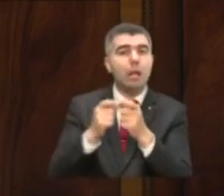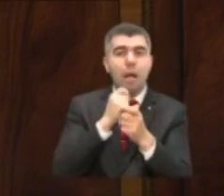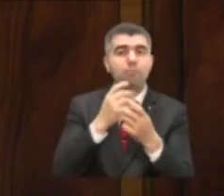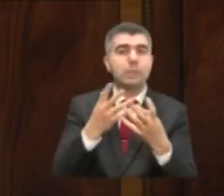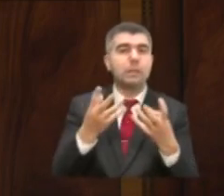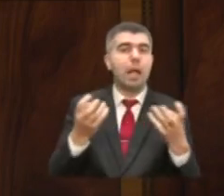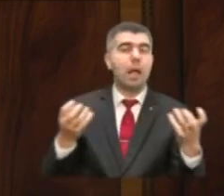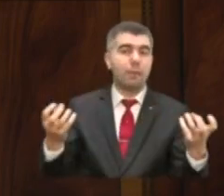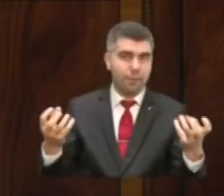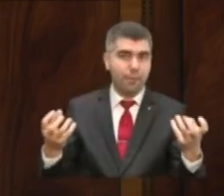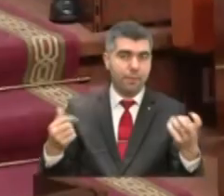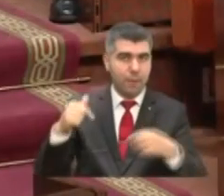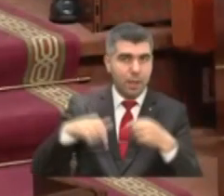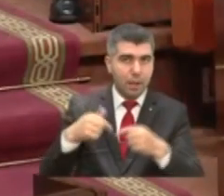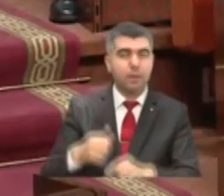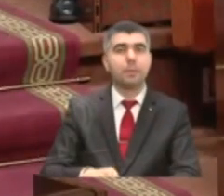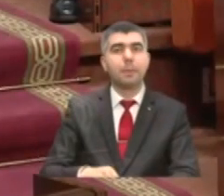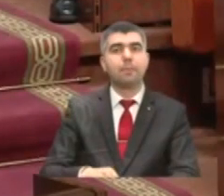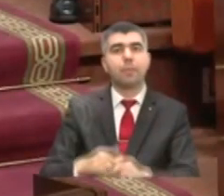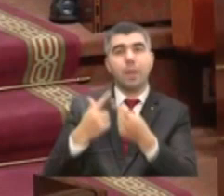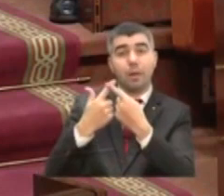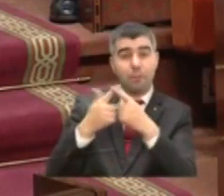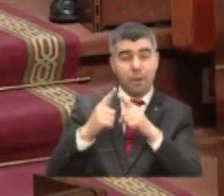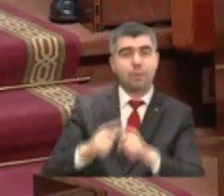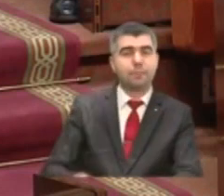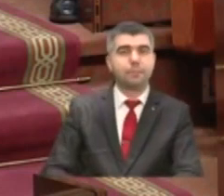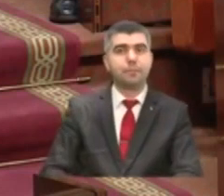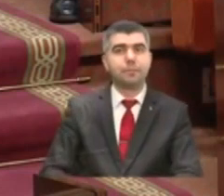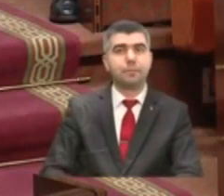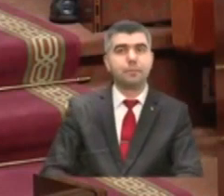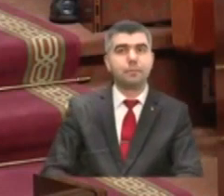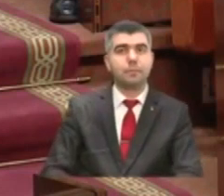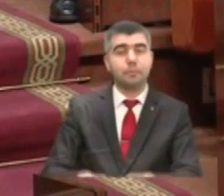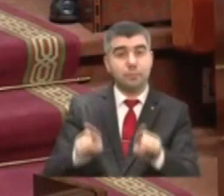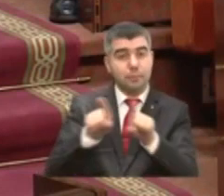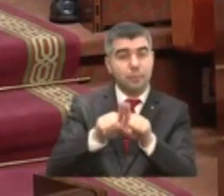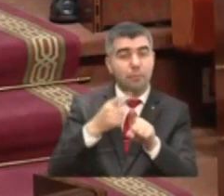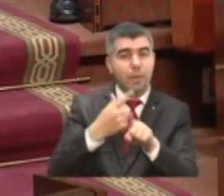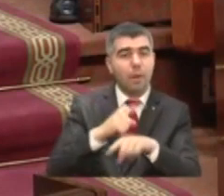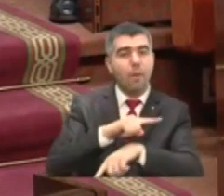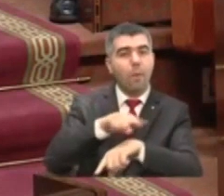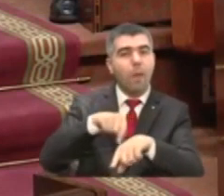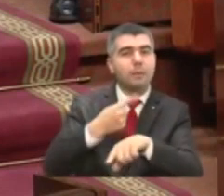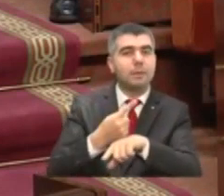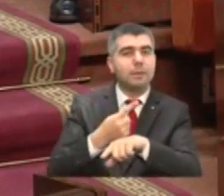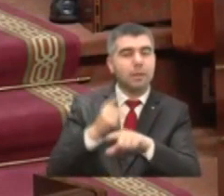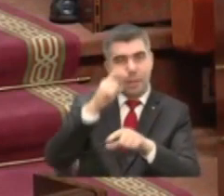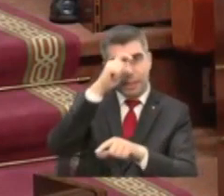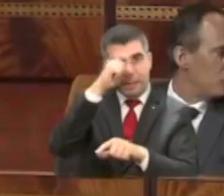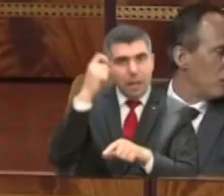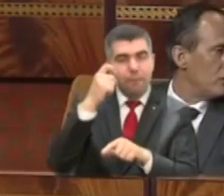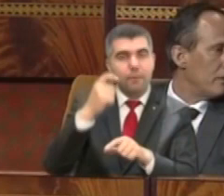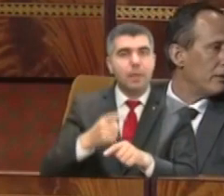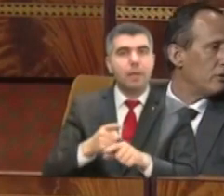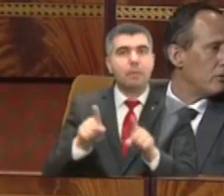في السائل الكهرباء، مما أدى إلى أن هذه القضية ديال التوقيت الصيفي من